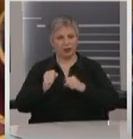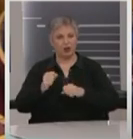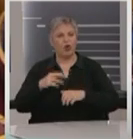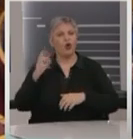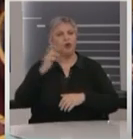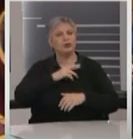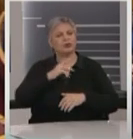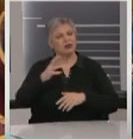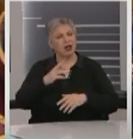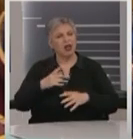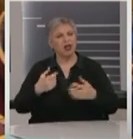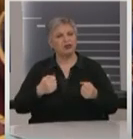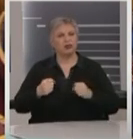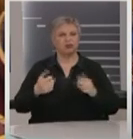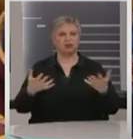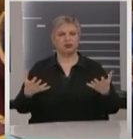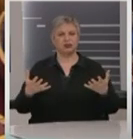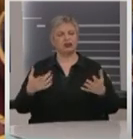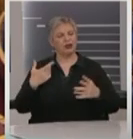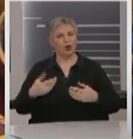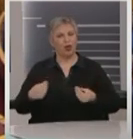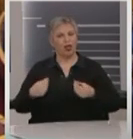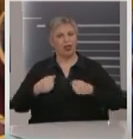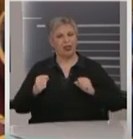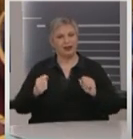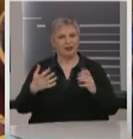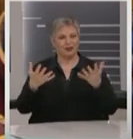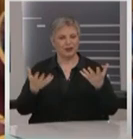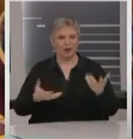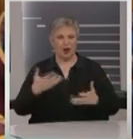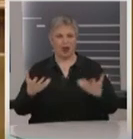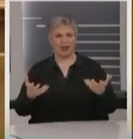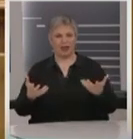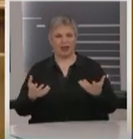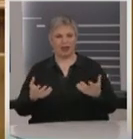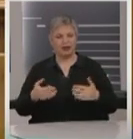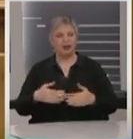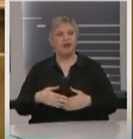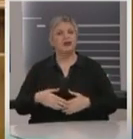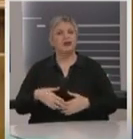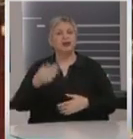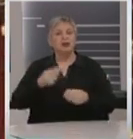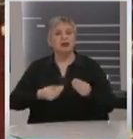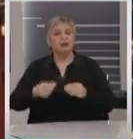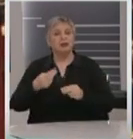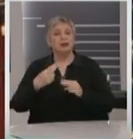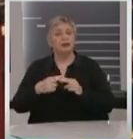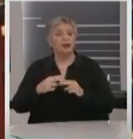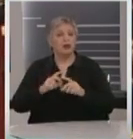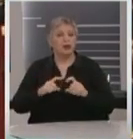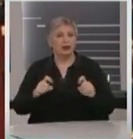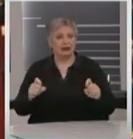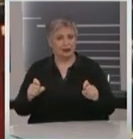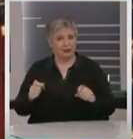πειράζει. Να ζωντανεύει και το κλίμα. Το κυριότερο, κυρίες και κύριοι συνάδελφοι, εμείς ήμασταν